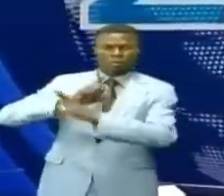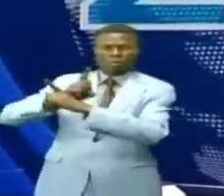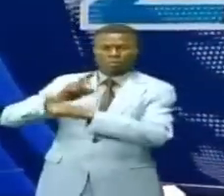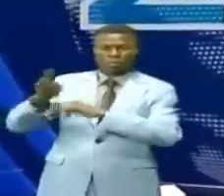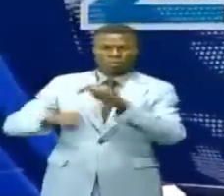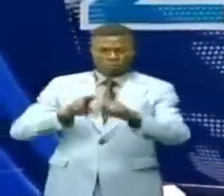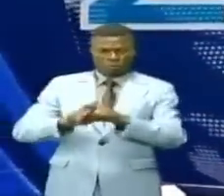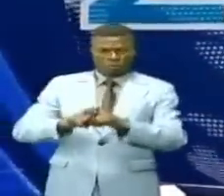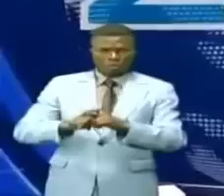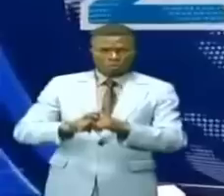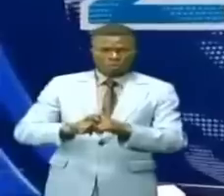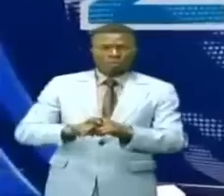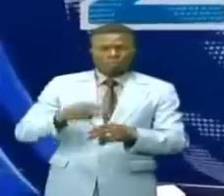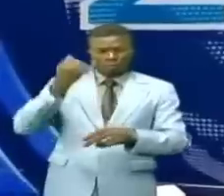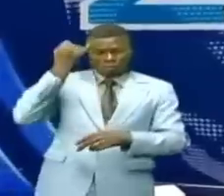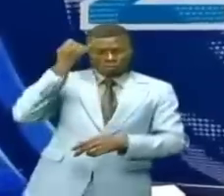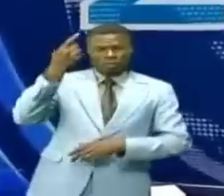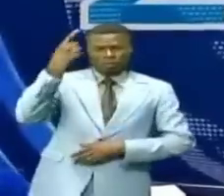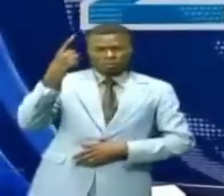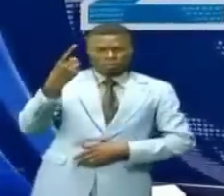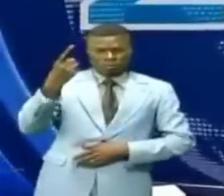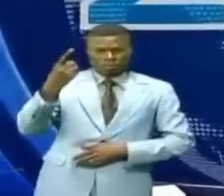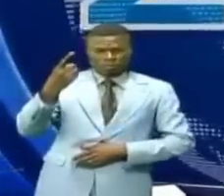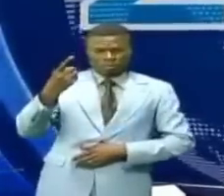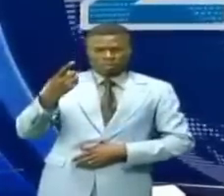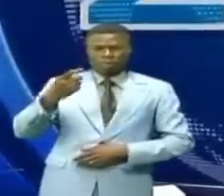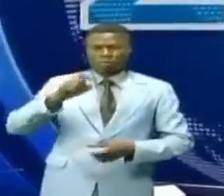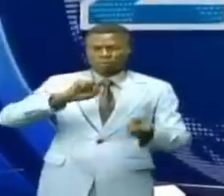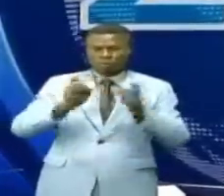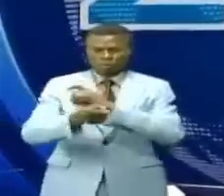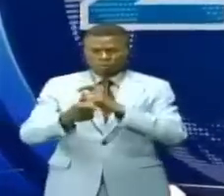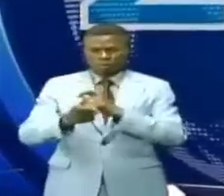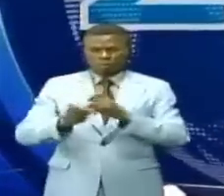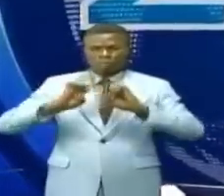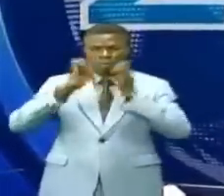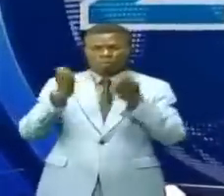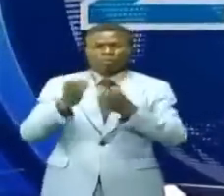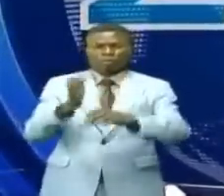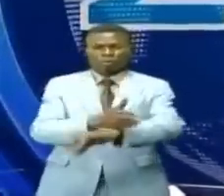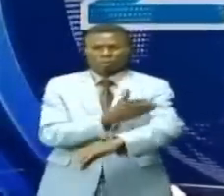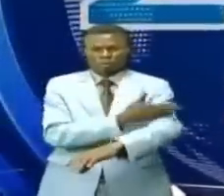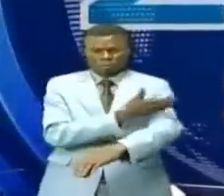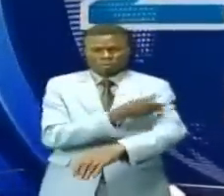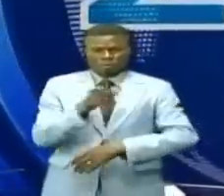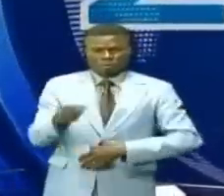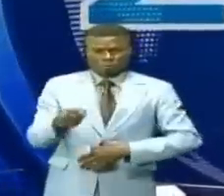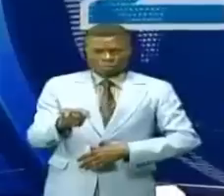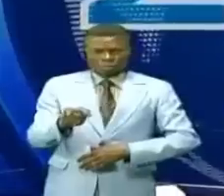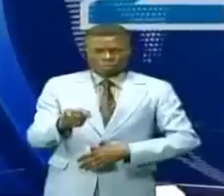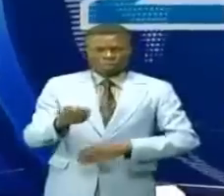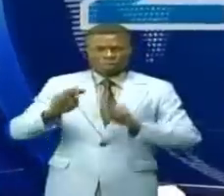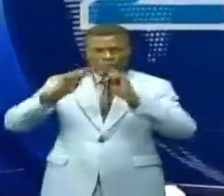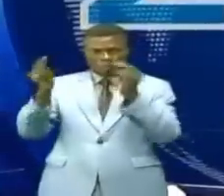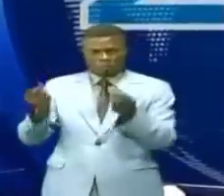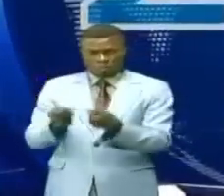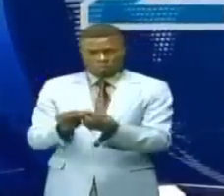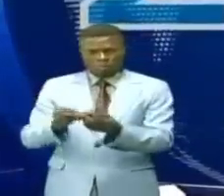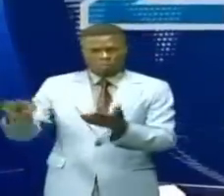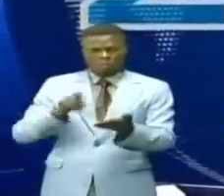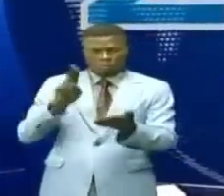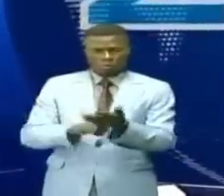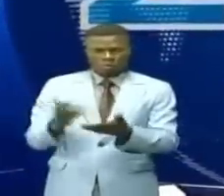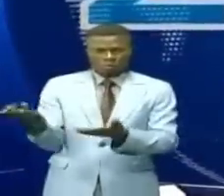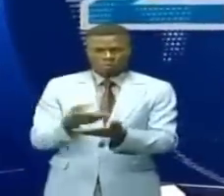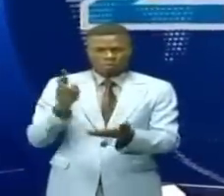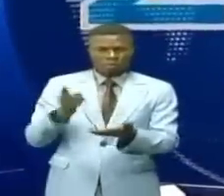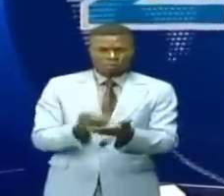désormais dans la même direction, celle du redressement de la réforme de cette entreprise publique. Les deux parties ont procédé à la signature d'un